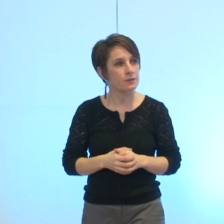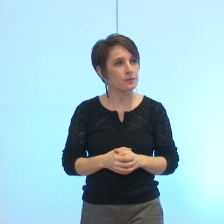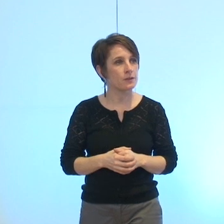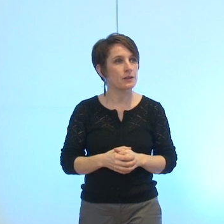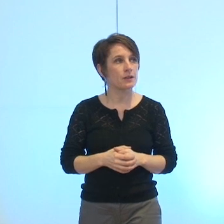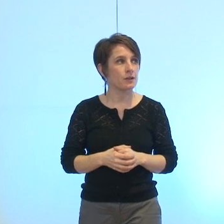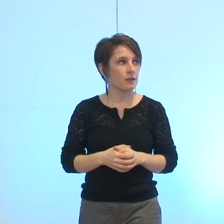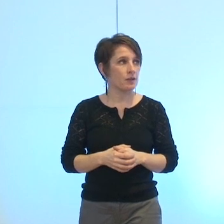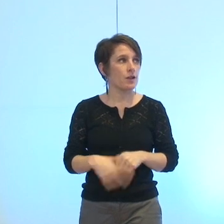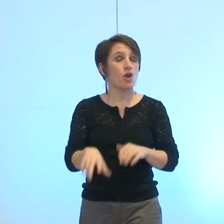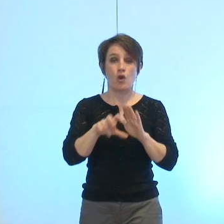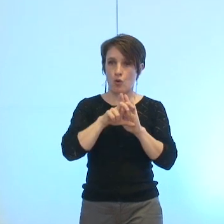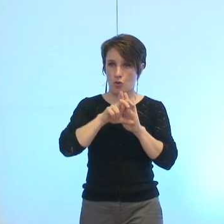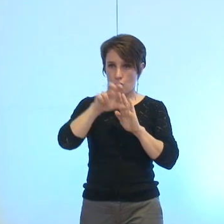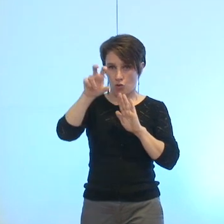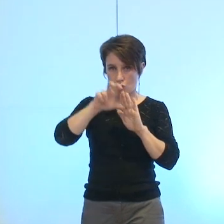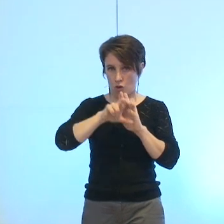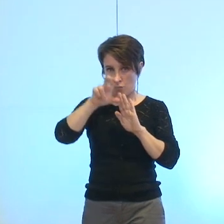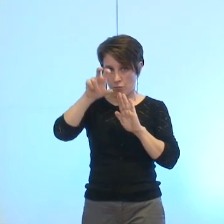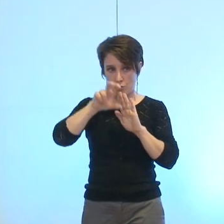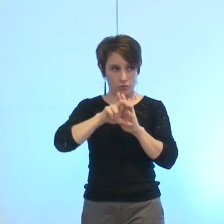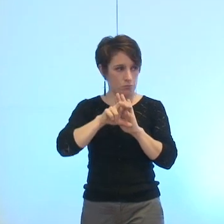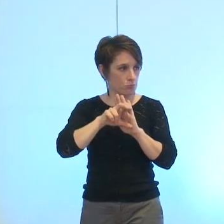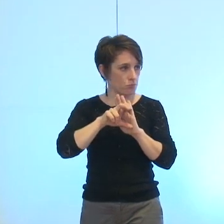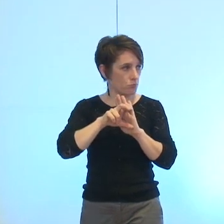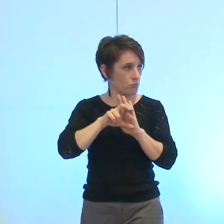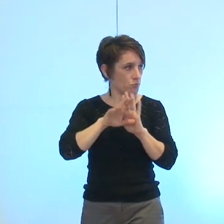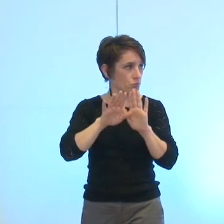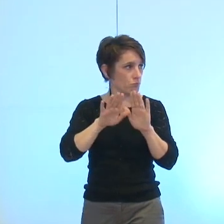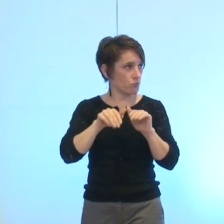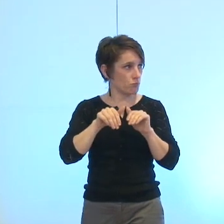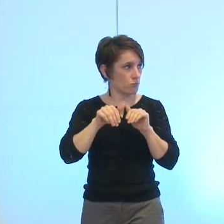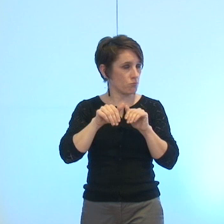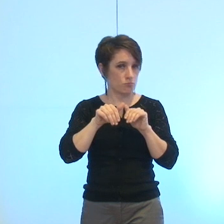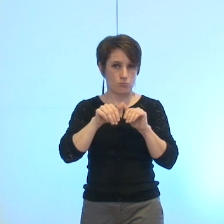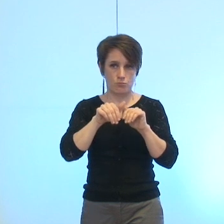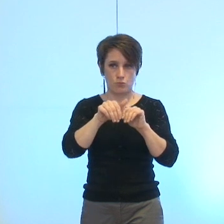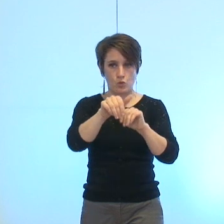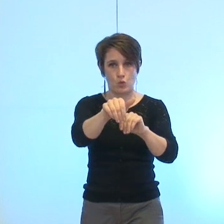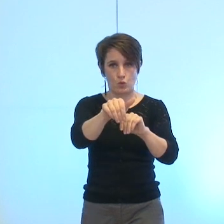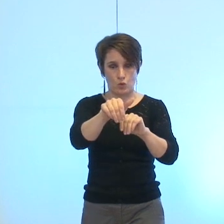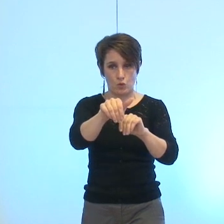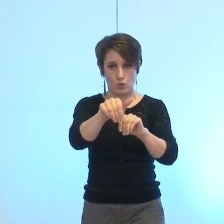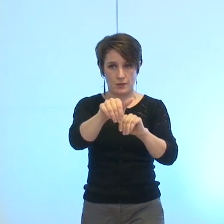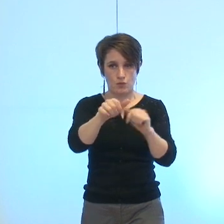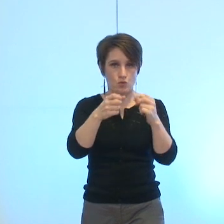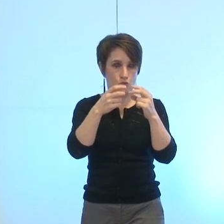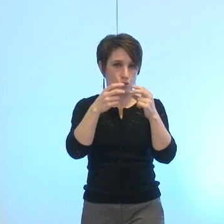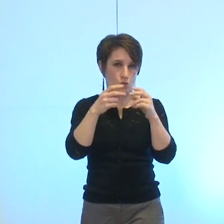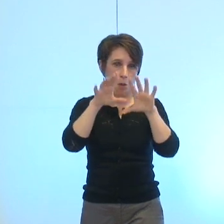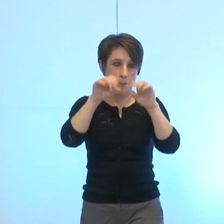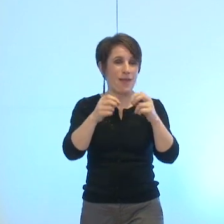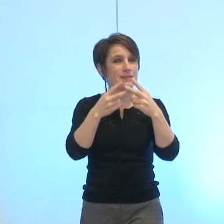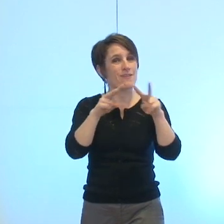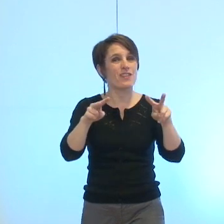reste quoi que vous en pensiez reste dans la des villes de même strate c'est-à-dire que la